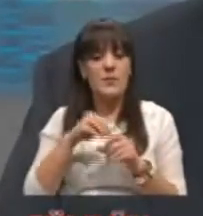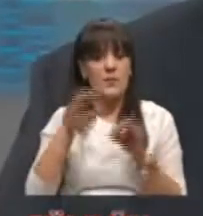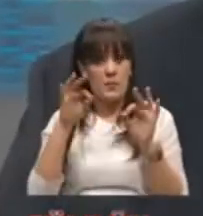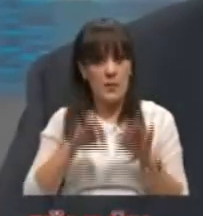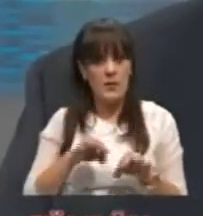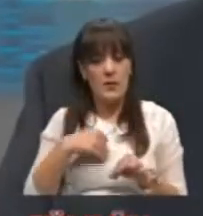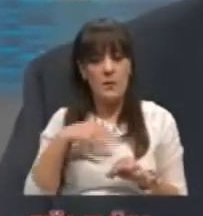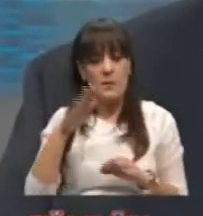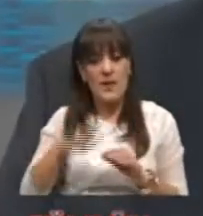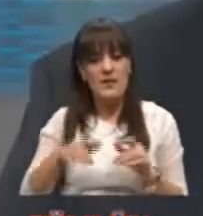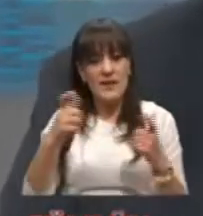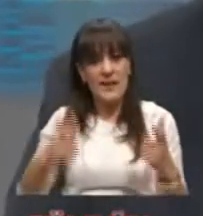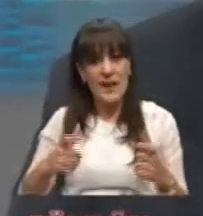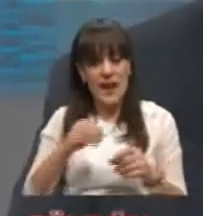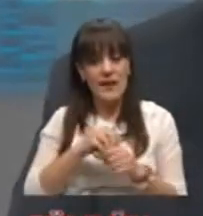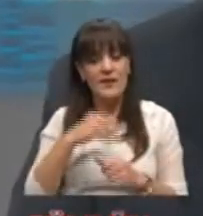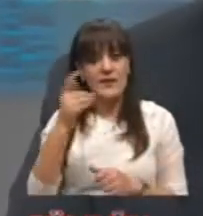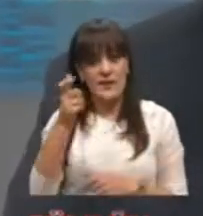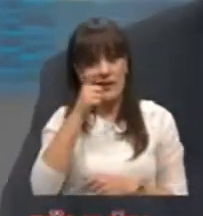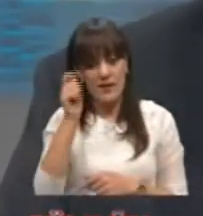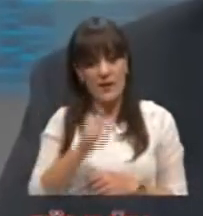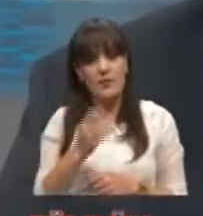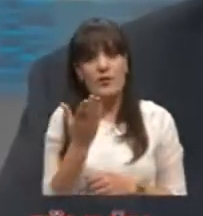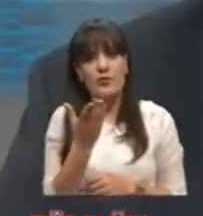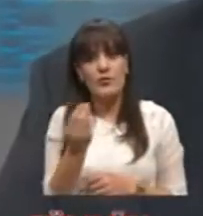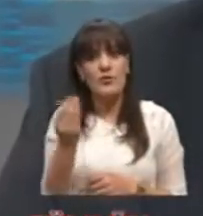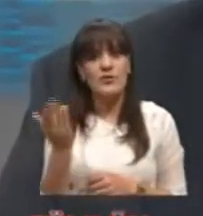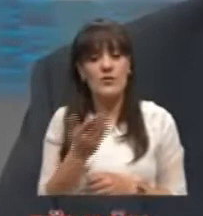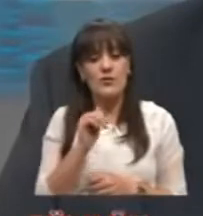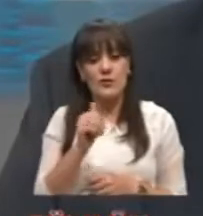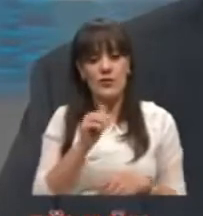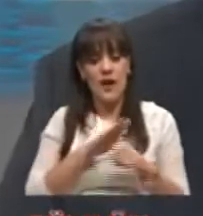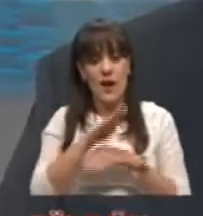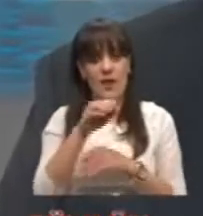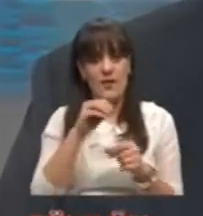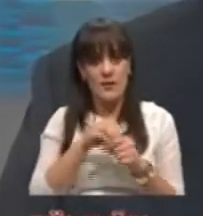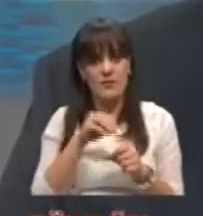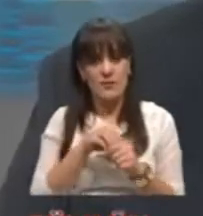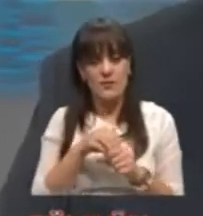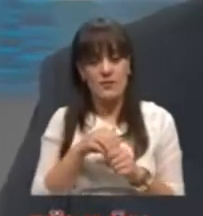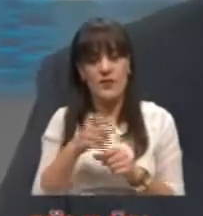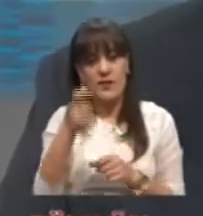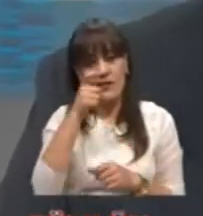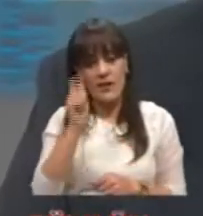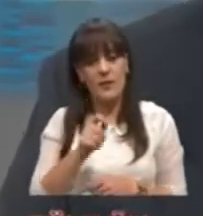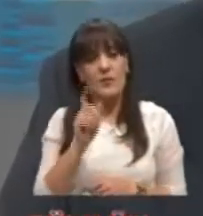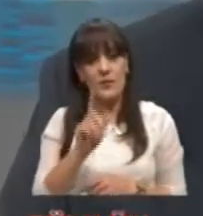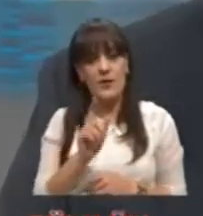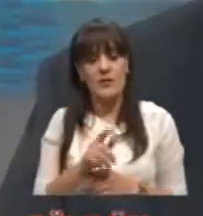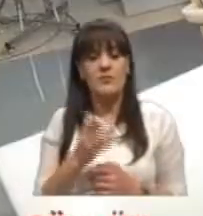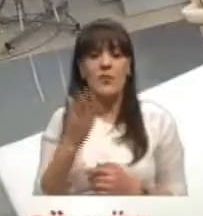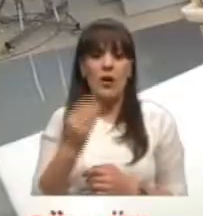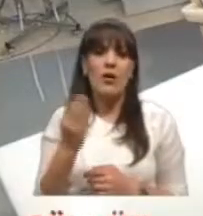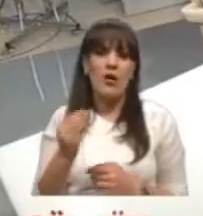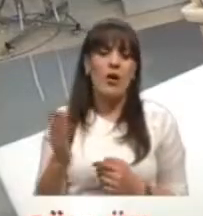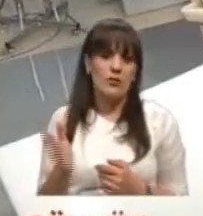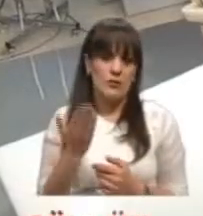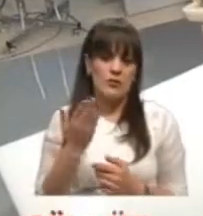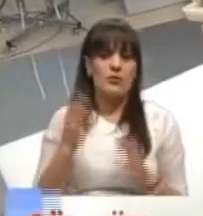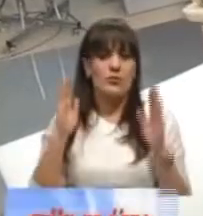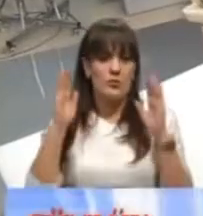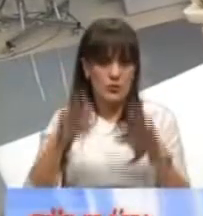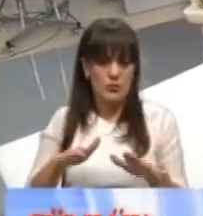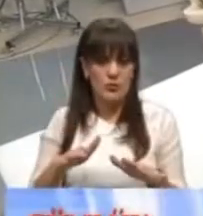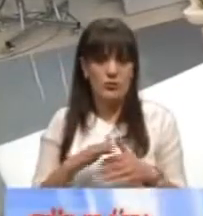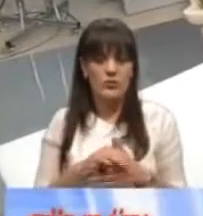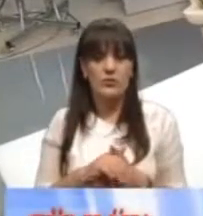başlayarak bastığımız yere dikkat etmeye kadar pek çok şeyi günlük hayatımızda özen göstermemiz lazım. Olan oldu.